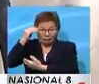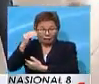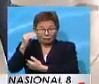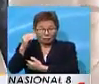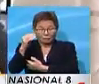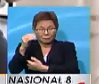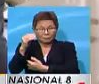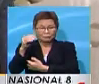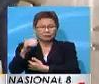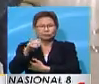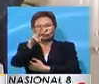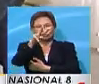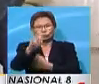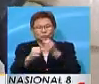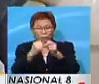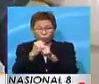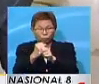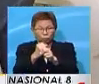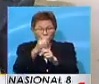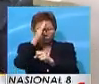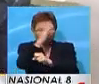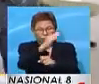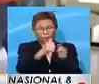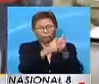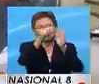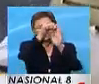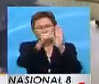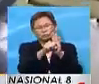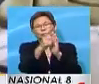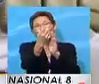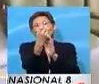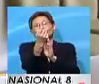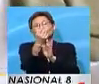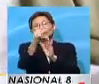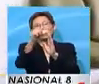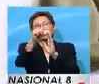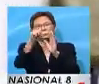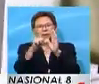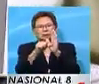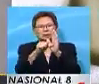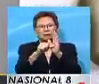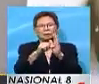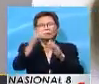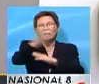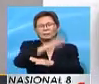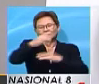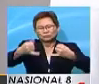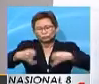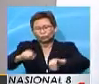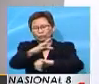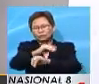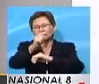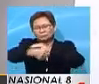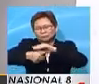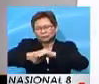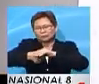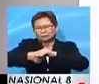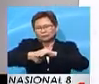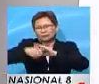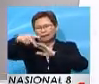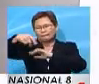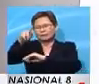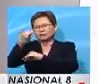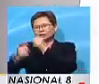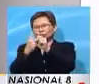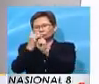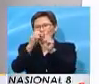seraju 20 tahun didakwa mengikut seksyen 12 akta anti pemerdagangan orang dan anti penyeludupan migran